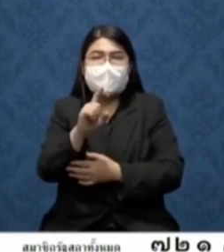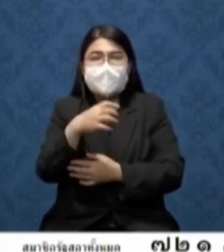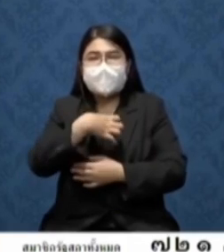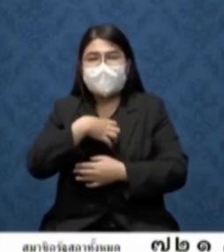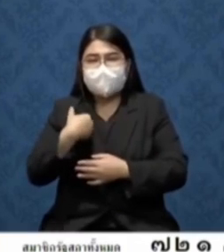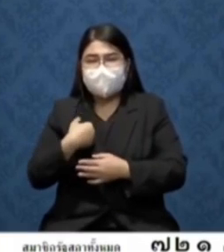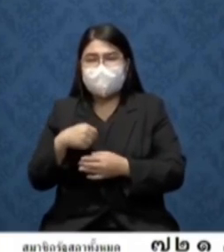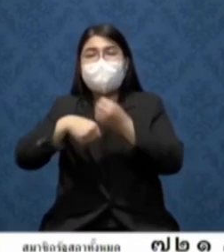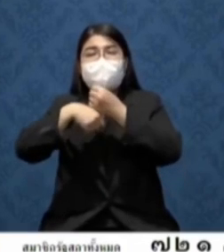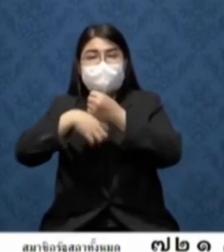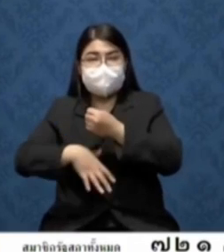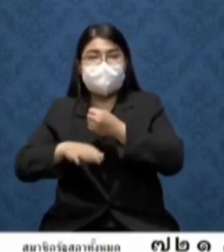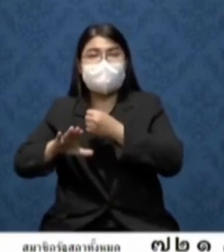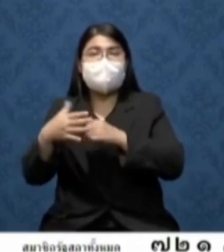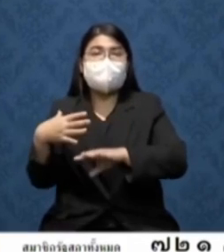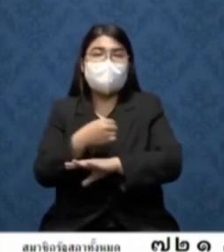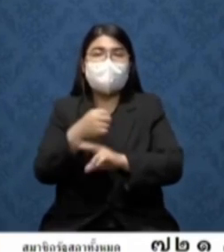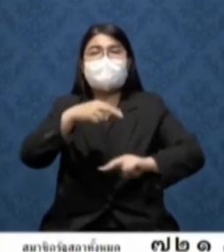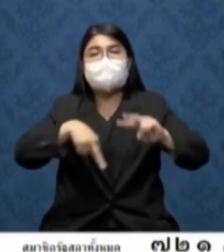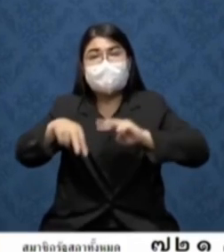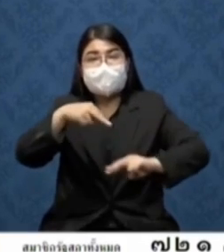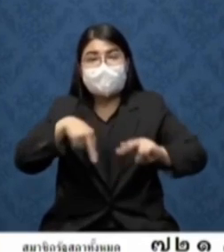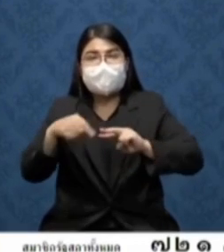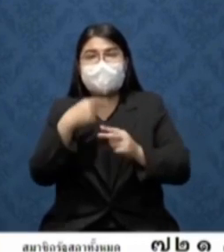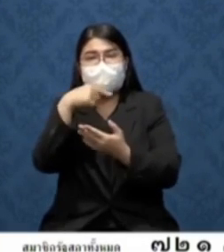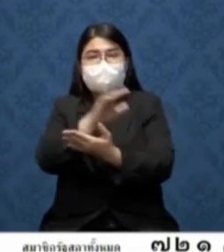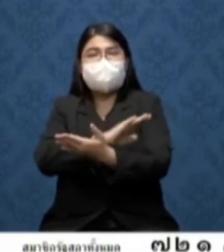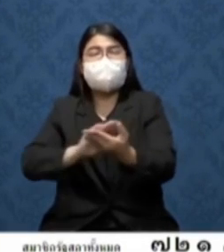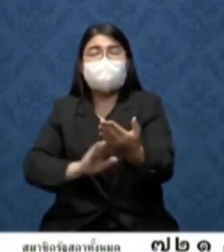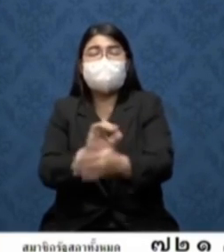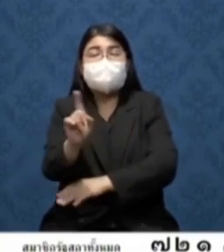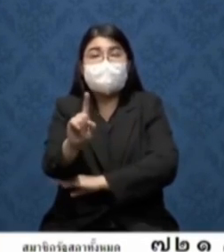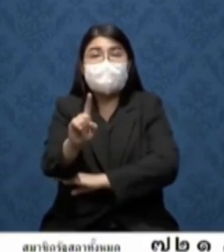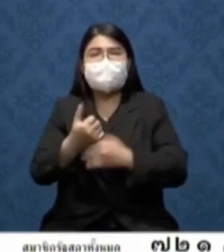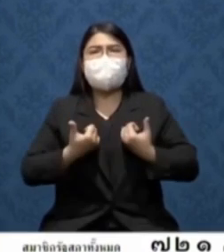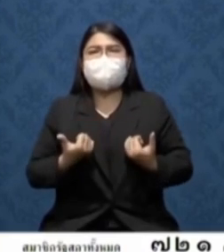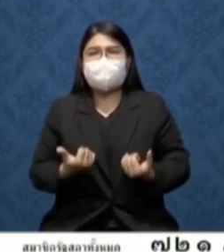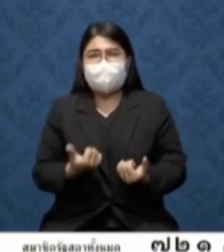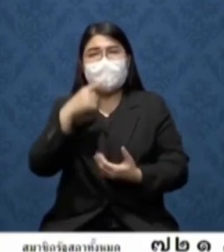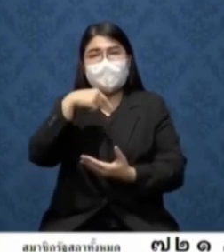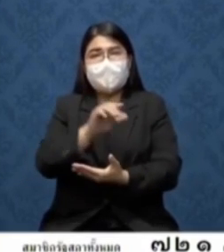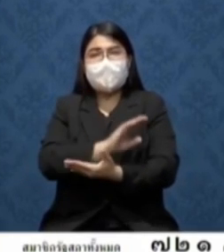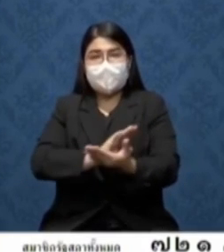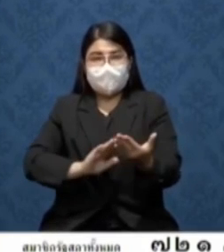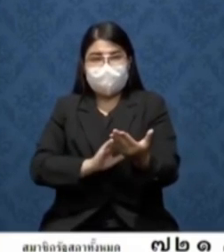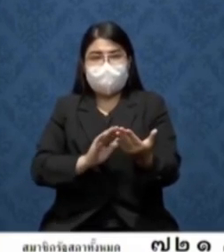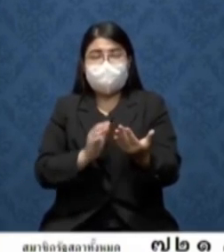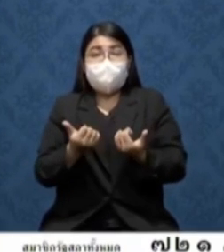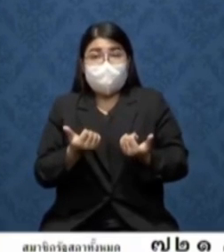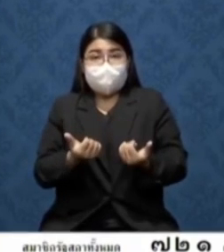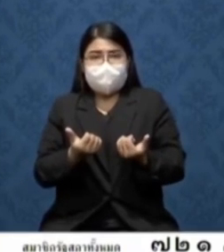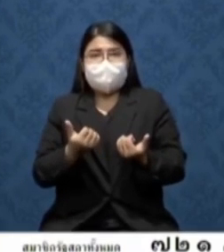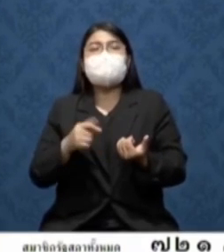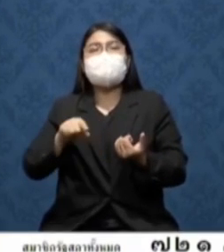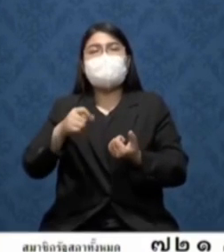ของประเทศไทยเป็นอย่างไรโครงสร้างการเมืองการปกครองในประเทศไทยปัจจุบันตอบโจทย์สาม